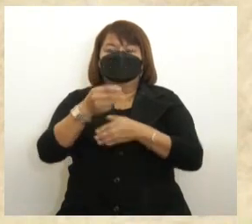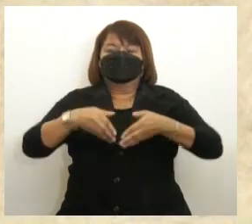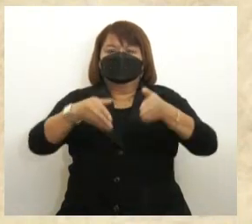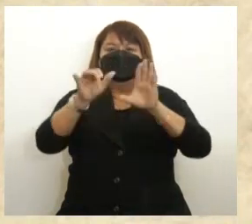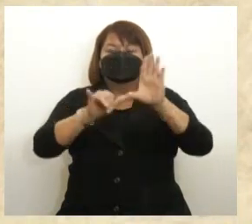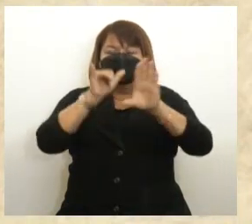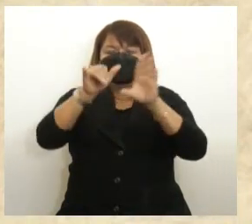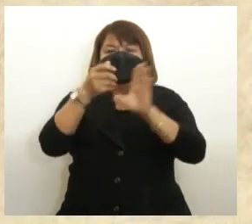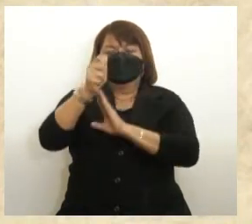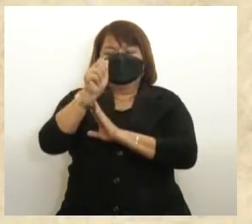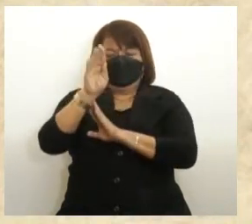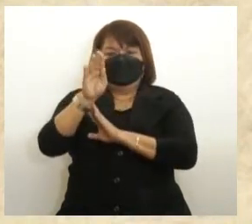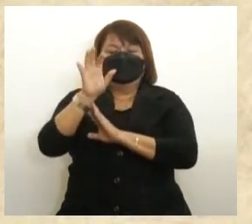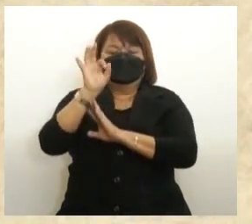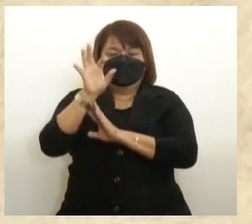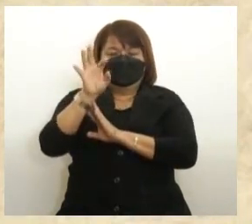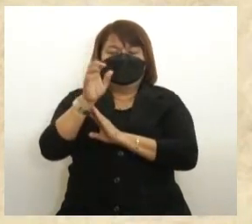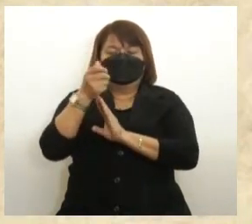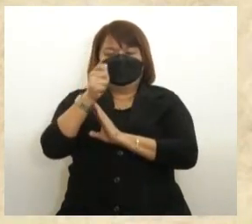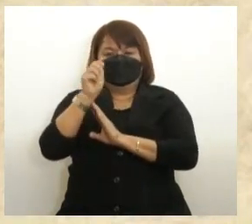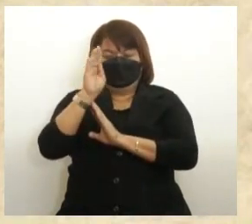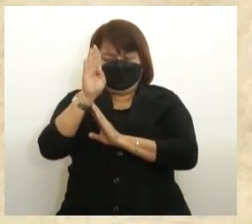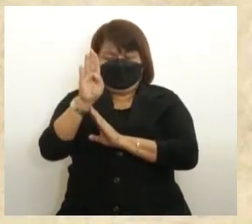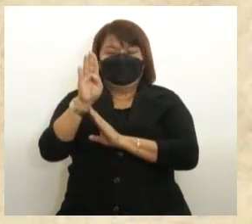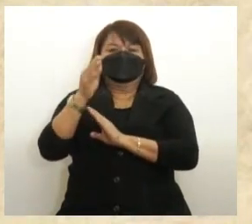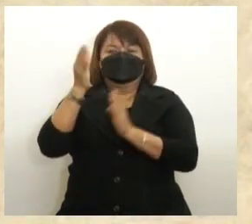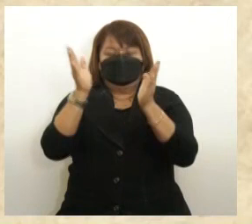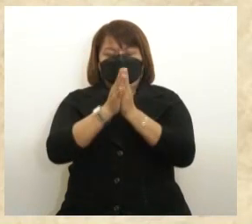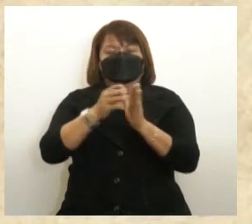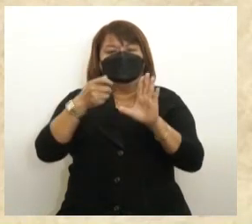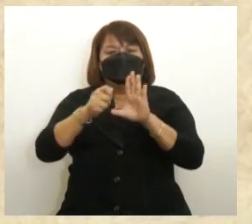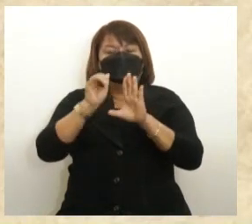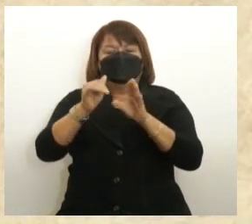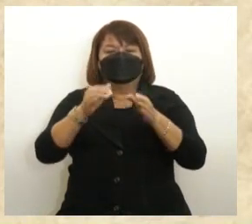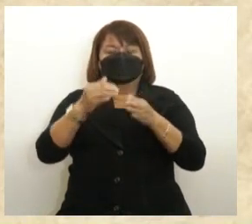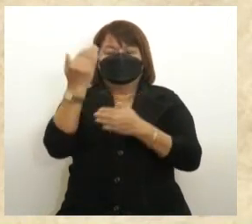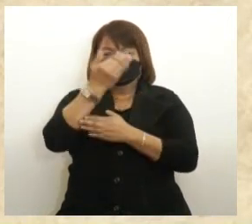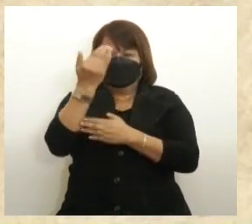Obex Channel และ Facebook Fanpage Obex Channel รวมไปถึงทาง Obex Channel และ